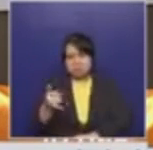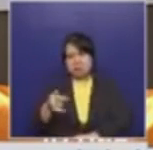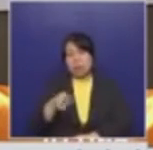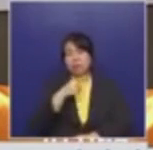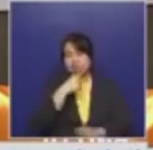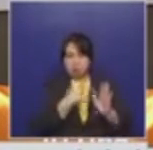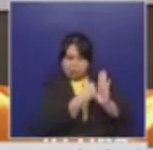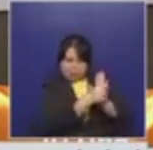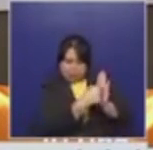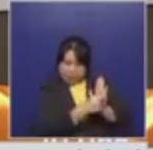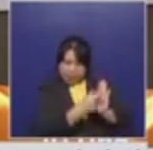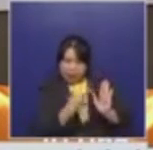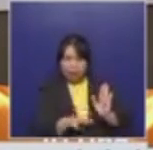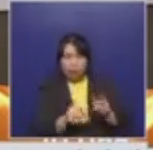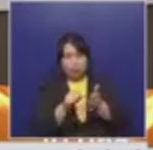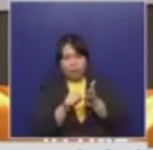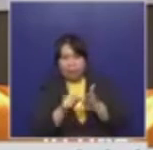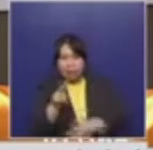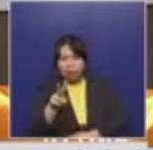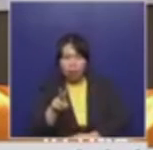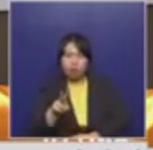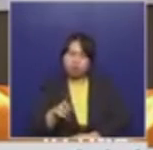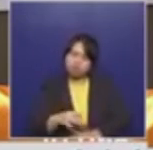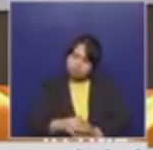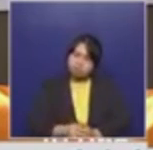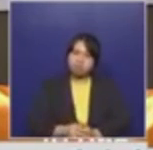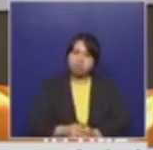ในเรื่องของการลงมติโดยเปิดเผยและการลงมาติดรับครับประการสุดท้ายคือท่านจะจัดการกับการประชุมลับอย่างไรครับจะให้มีไหมครับหรือว่าจะไม่มีถ้าจะไม่ให้มีการประชุมลับแบบออนไลน์ก็จะต้องเขียนลงไปให้ชัดเจนไม่ฉะนั้นข้อต่างๆที่ท่านเขียนมา2ข้อแก้มา 2ข้อแบบนี้นะครับท่านประธานก็จะกลายเป็นว่าจะก่อให้เกิดปัญหาแบบเนี้ยพอถึงเวลาในการปฏิบัติก็จะมีปัญหาเอกครับผมเชื่อว่าว่าสมาชิกสภาผู้แทนราษฎรทุกคนในสภาแห่งนี้นะครับมีความคิดอันก้าวไกลกับและสามารถ